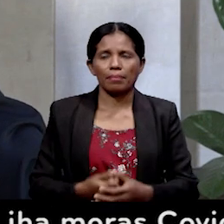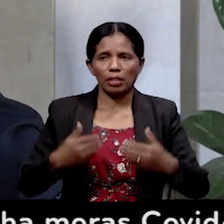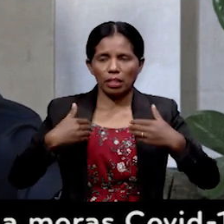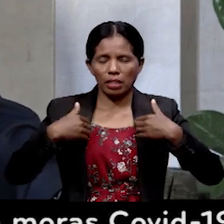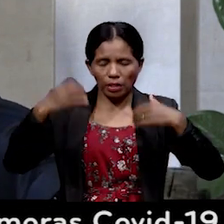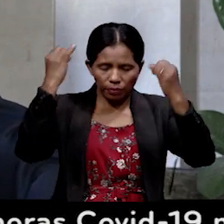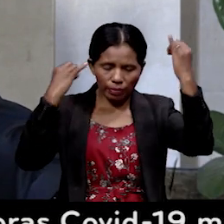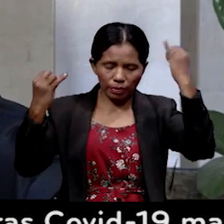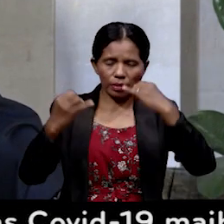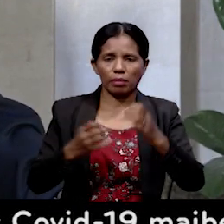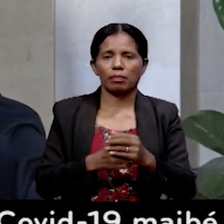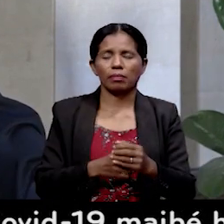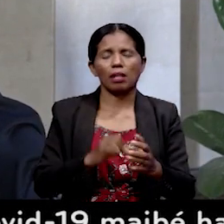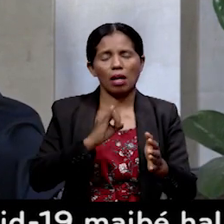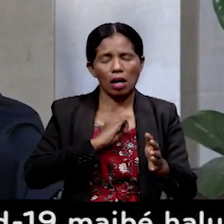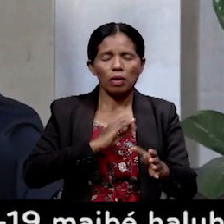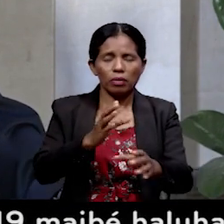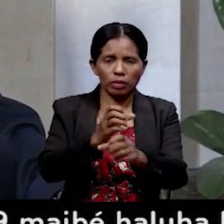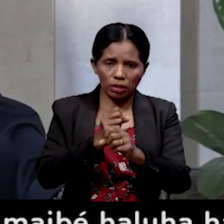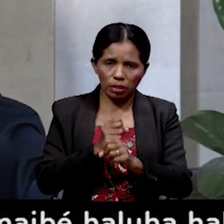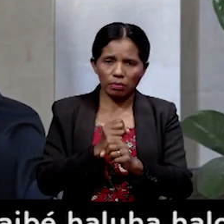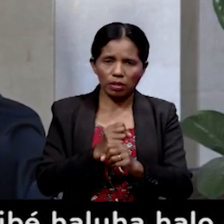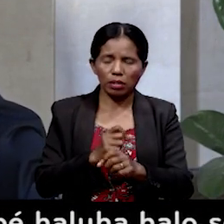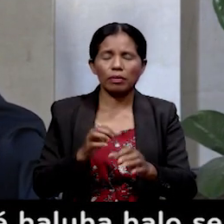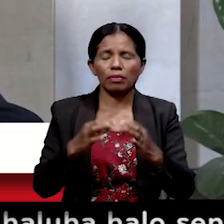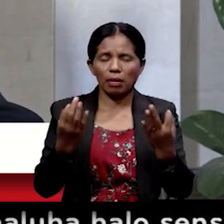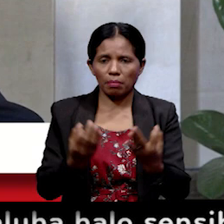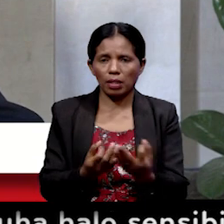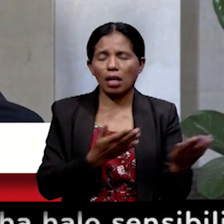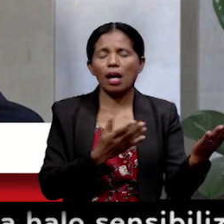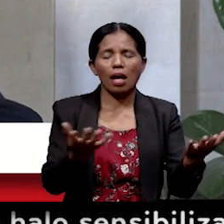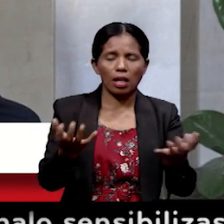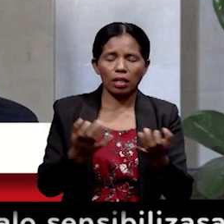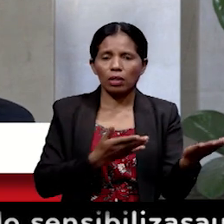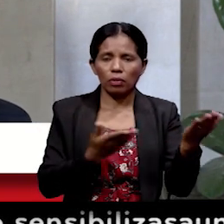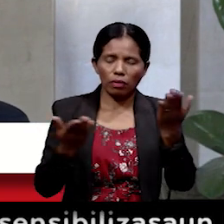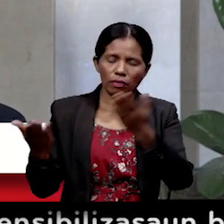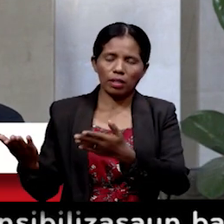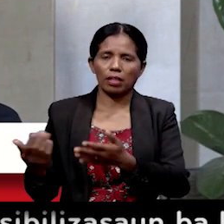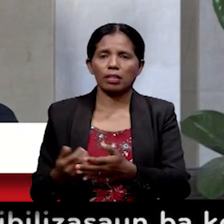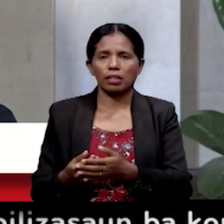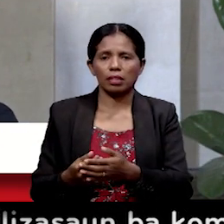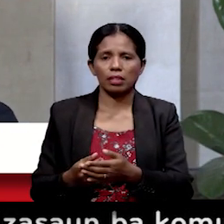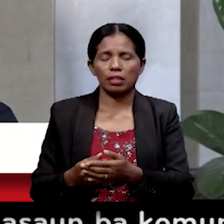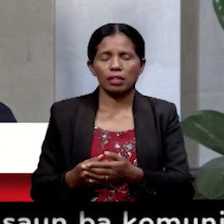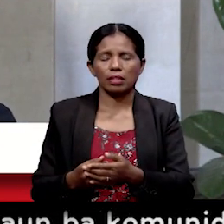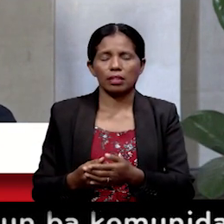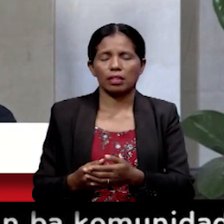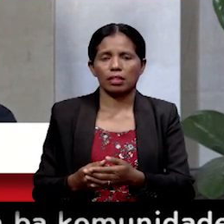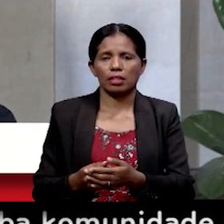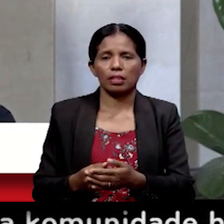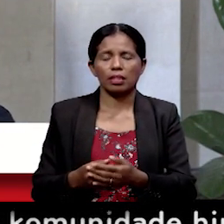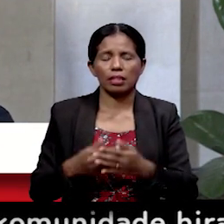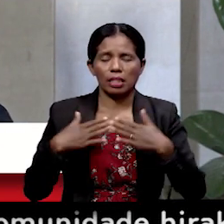nebe semana hirli bahu simu kata familia kara klori fila fal ninia sinzas nois nia